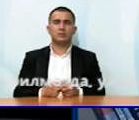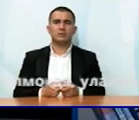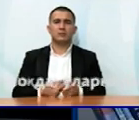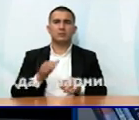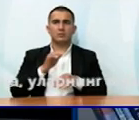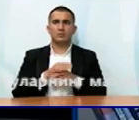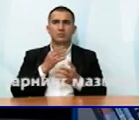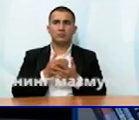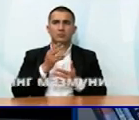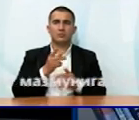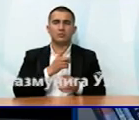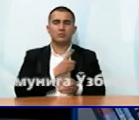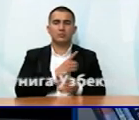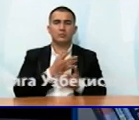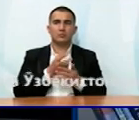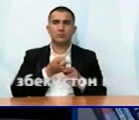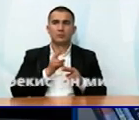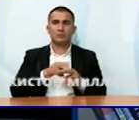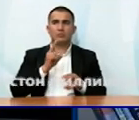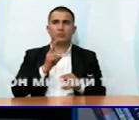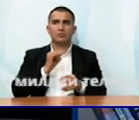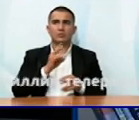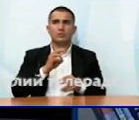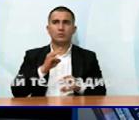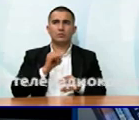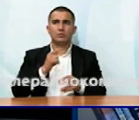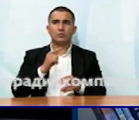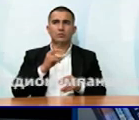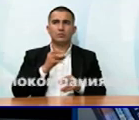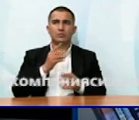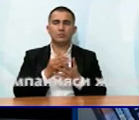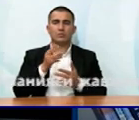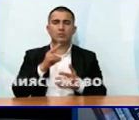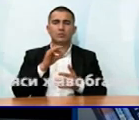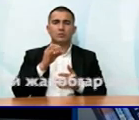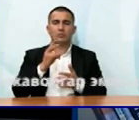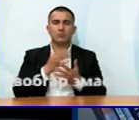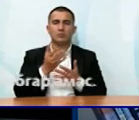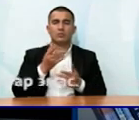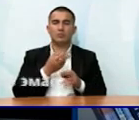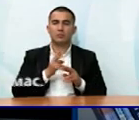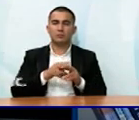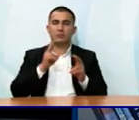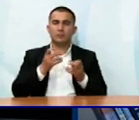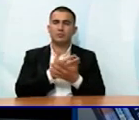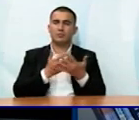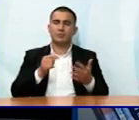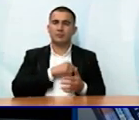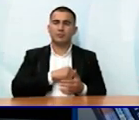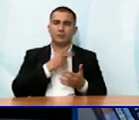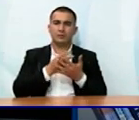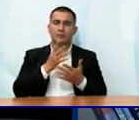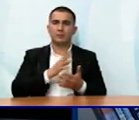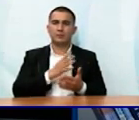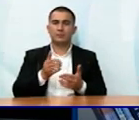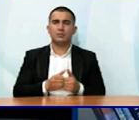Dastavval o'quv yili boshida kun to'qmish dostoni bilan tanishgansiz. Kun to'qmish dostoniga oid asosiy atamalar tushunchalarini ko'rib o'tamiz.